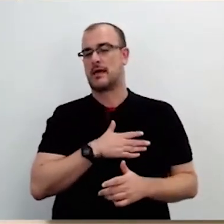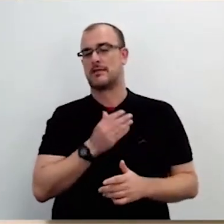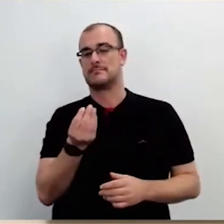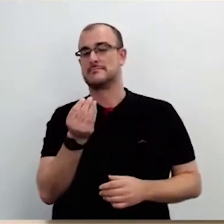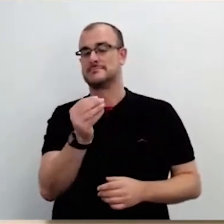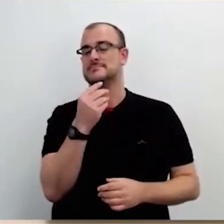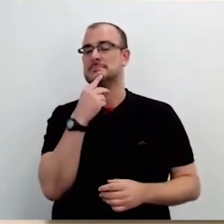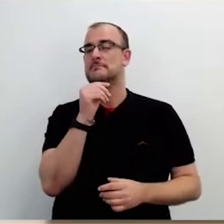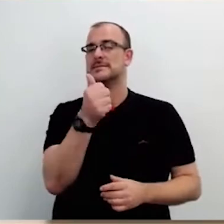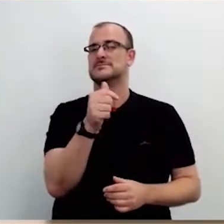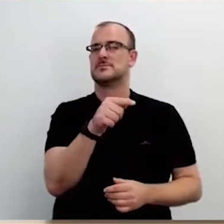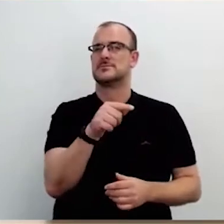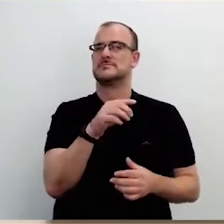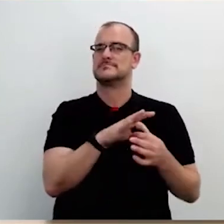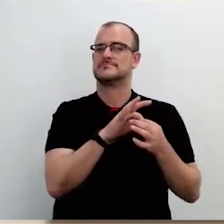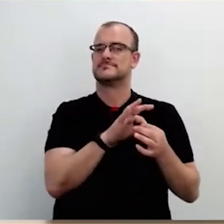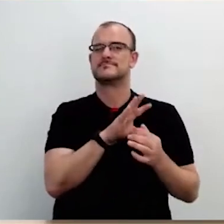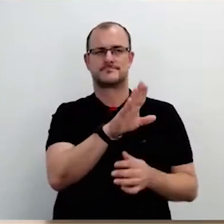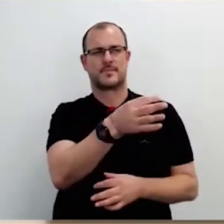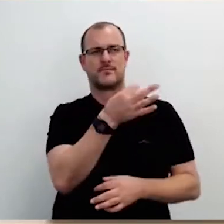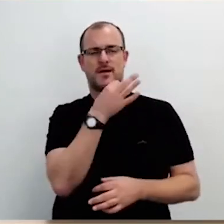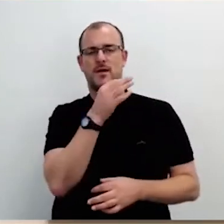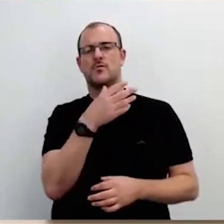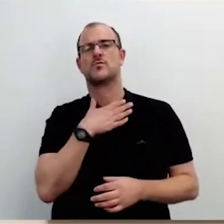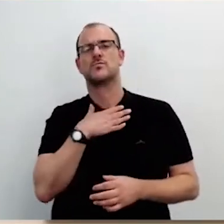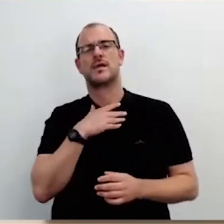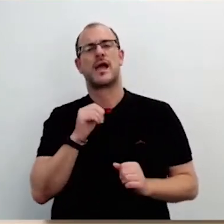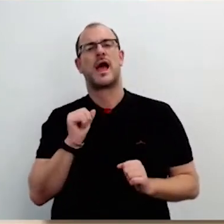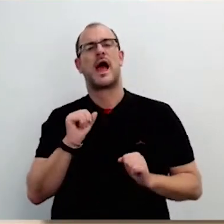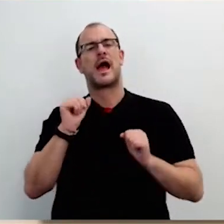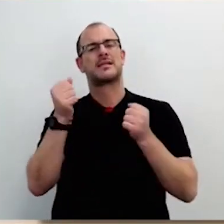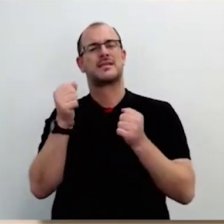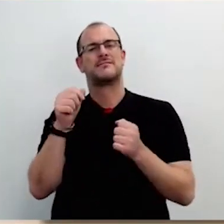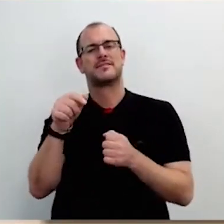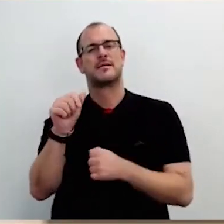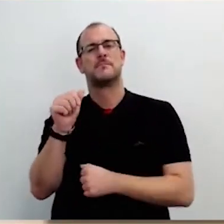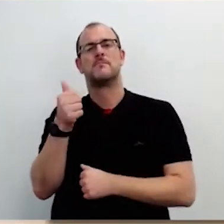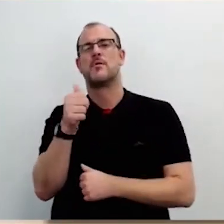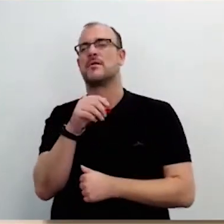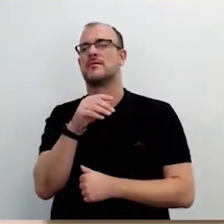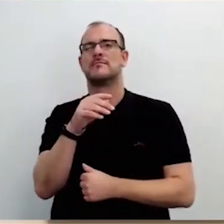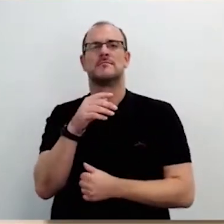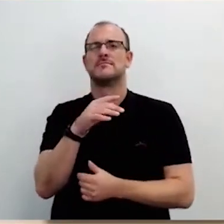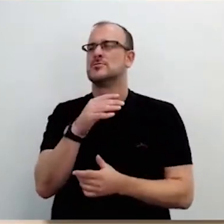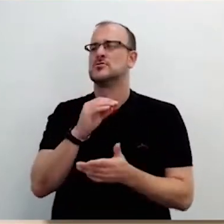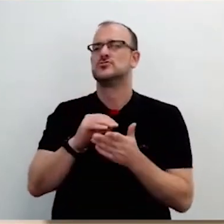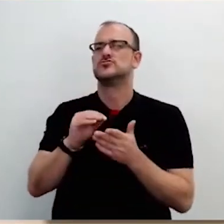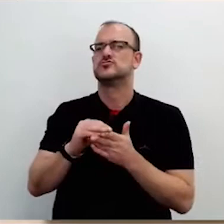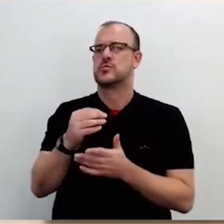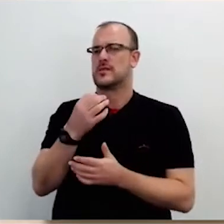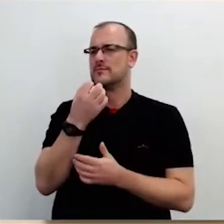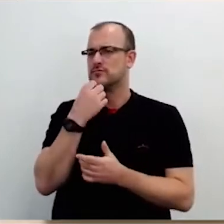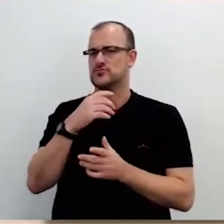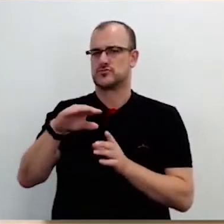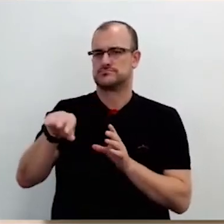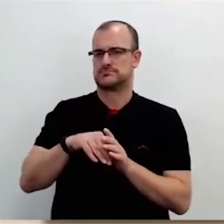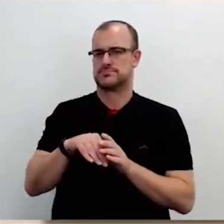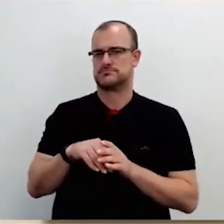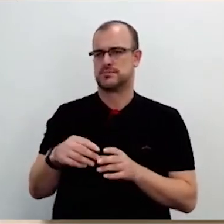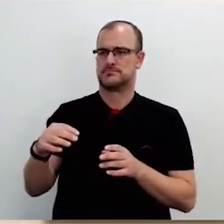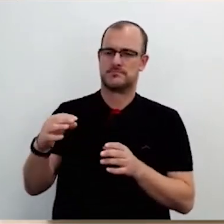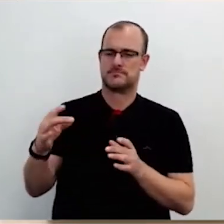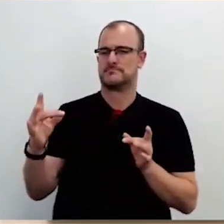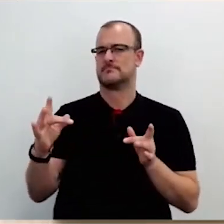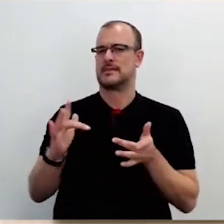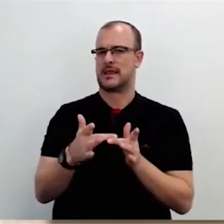dann insbesondere im Hinblick auf Ihre Frage nochmal unsere Aktivität, gerade auch möglichst viele Schulen ans Netz zu bringen, damit halt